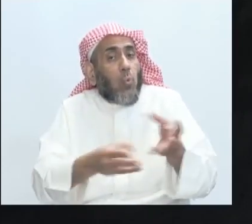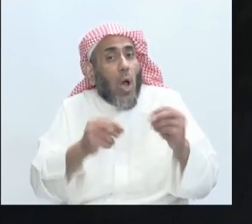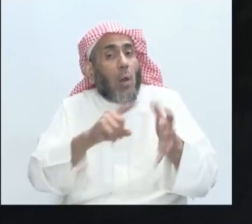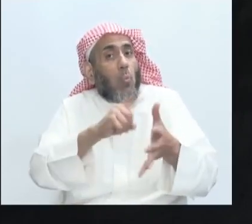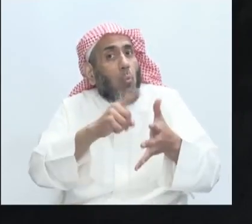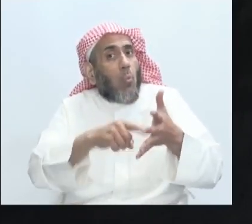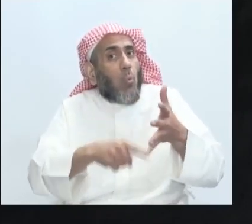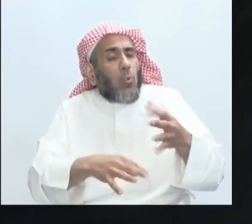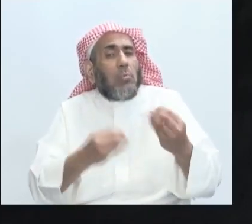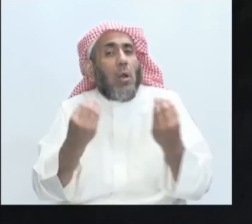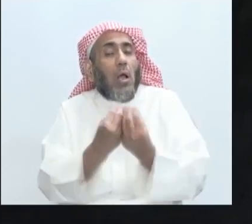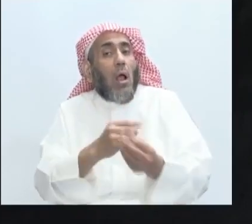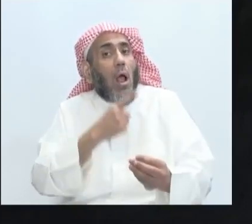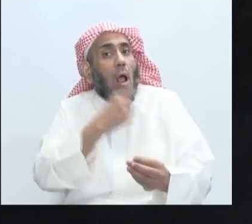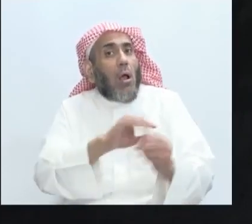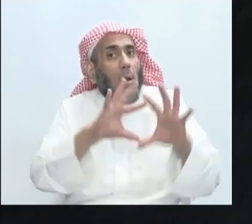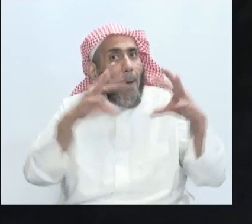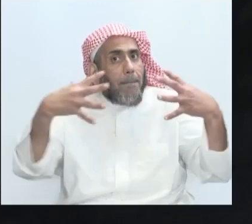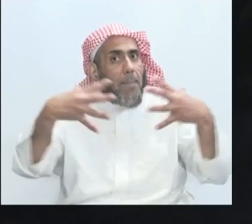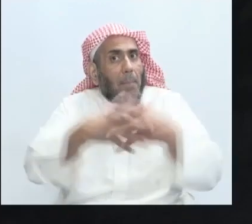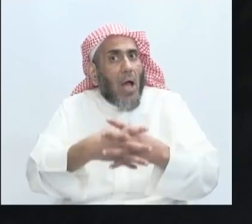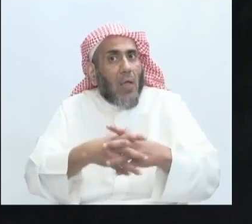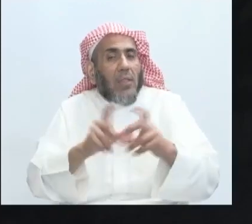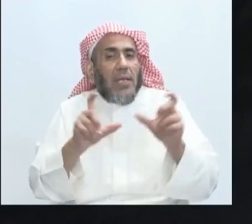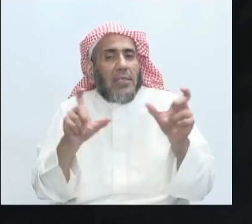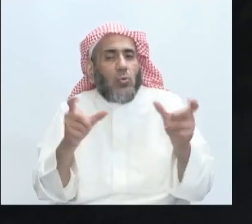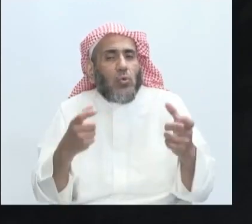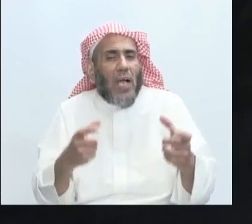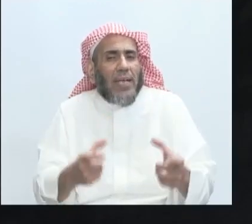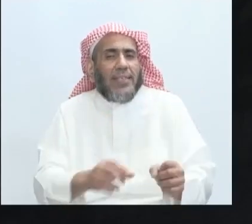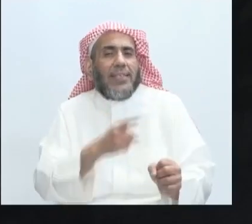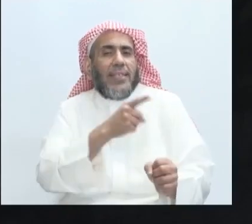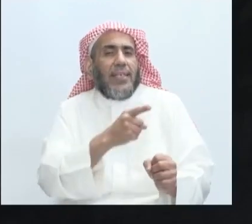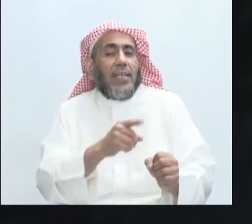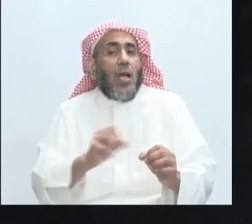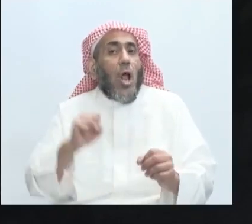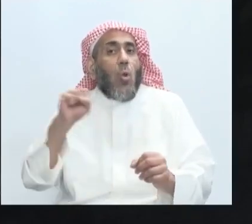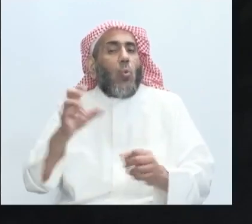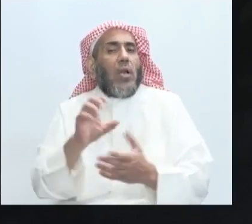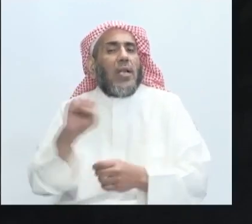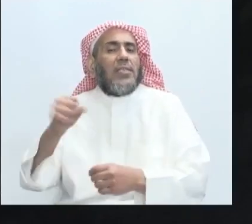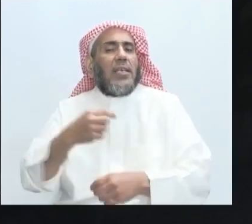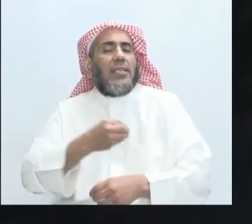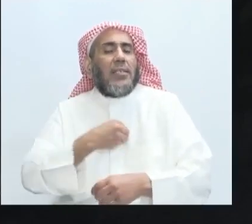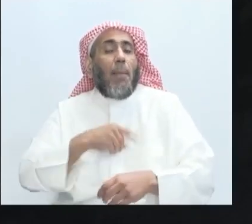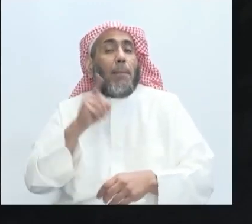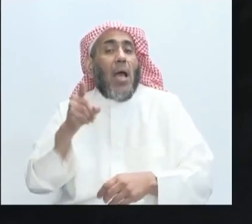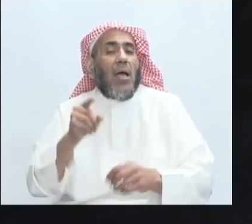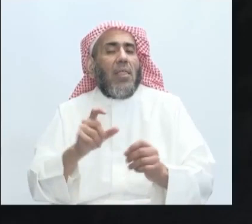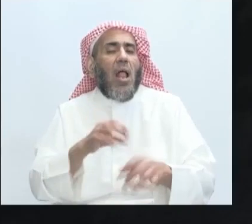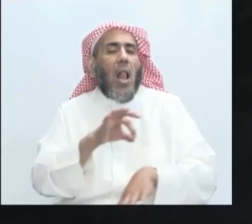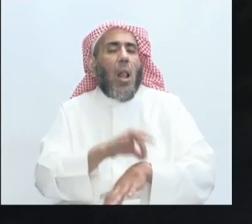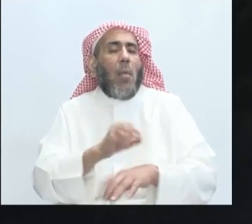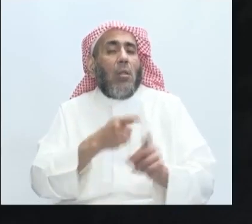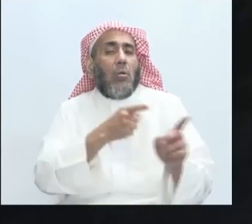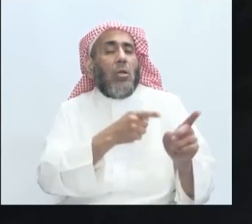الاعراض لكي نقل او لكي نشخص او لكي يشخص المؤهلون والنفسي بهذا المرض او